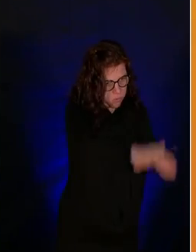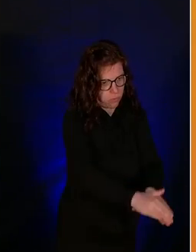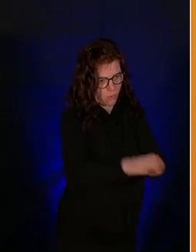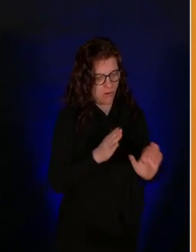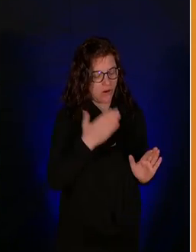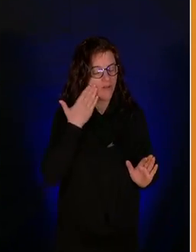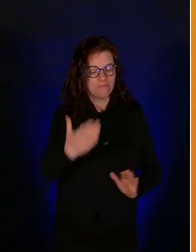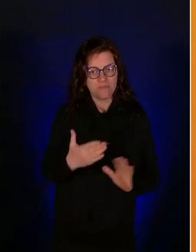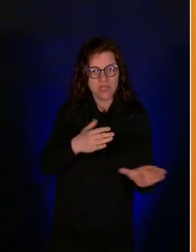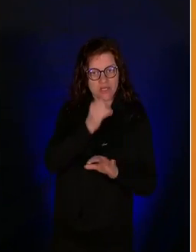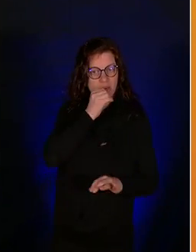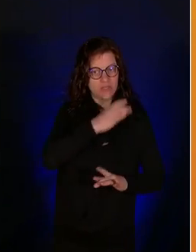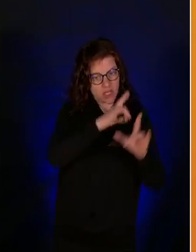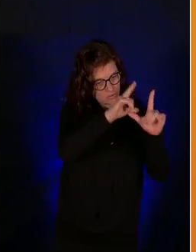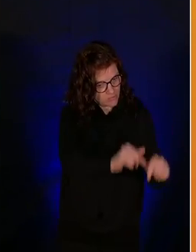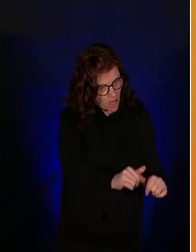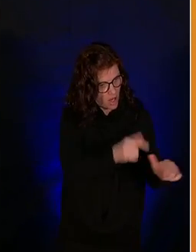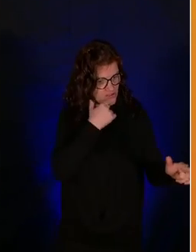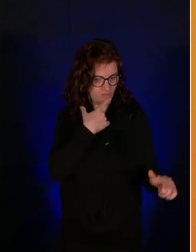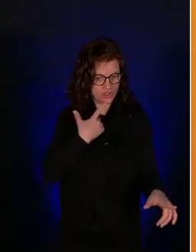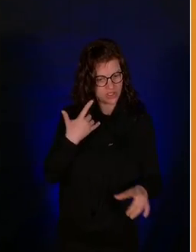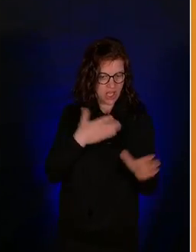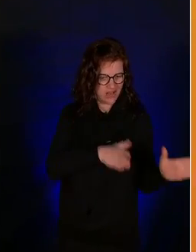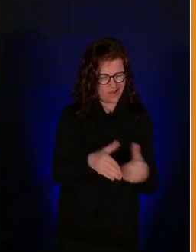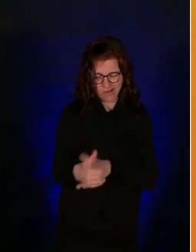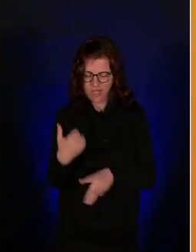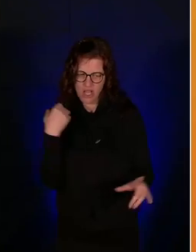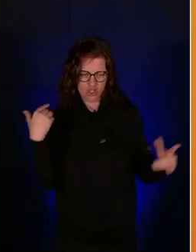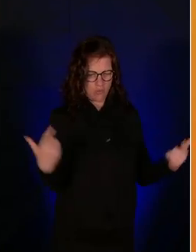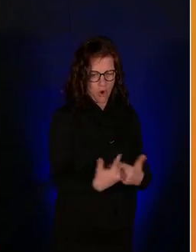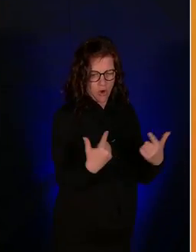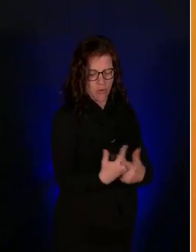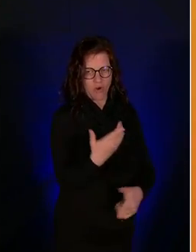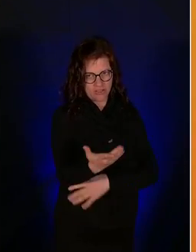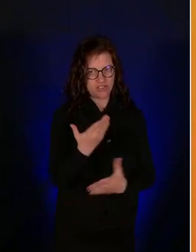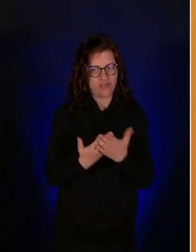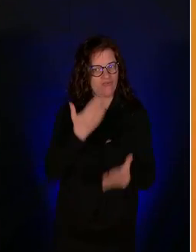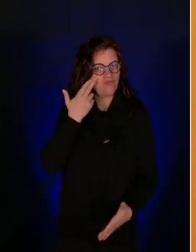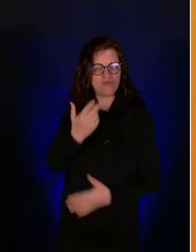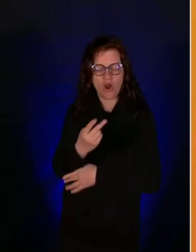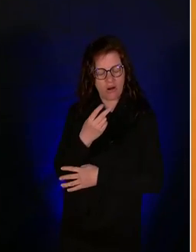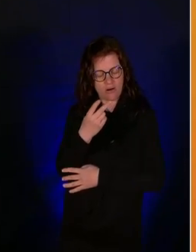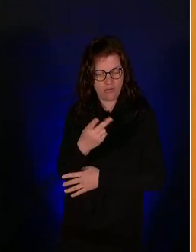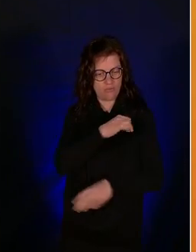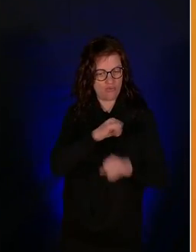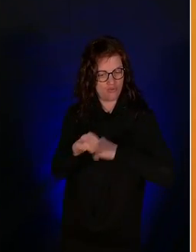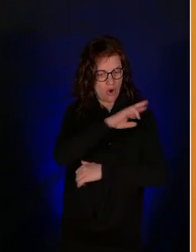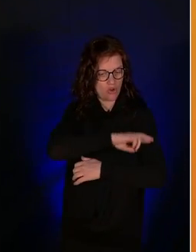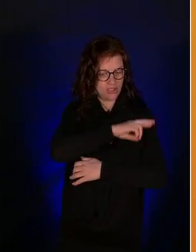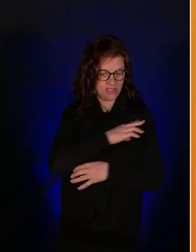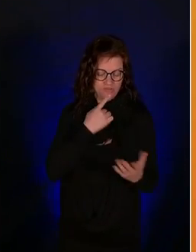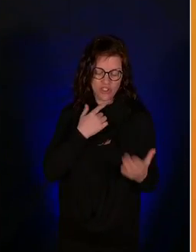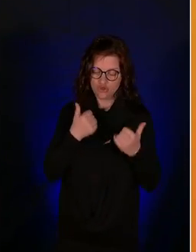tant que le capitalisme existera, c'est la lutte de classe. Et on le voit avec le mouvement des retraites, qui est un formidable effort pour